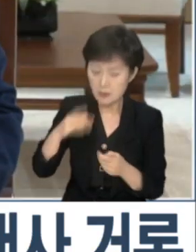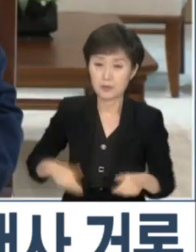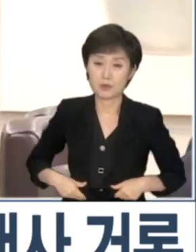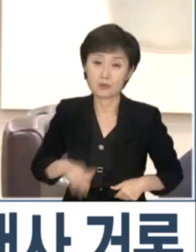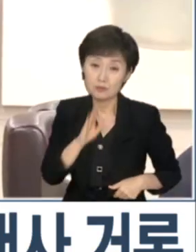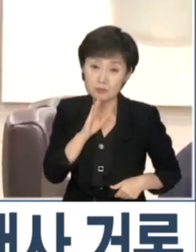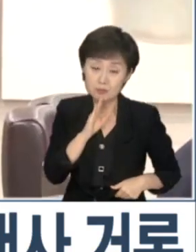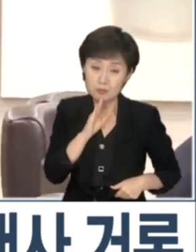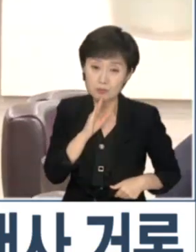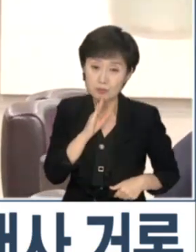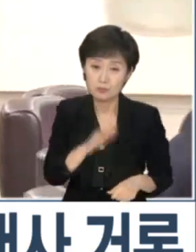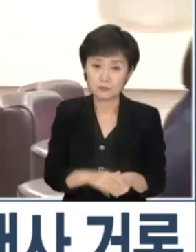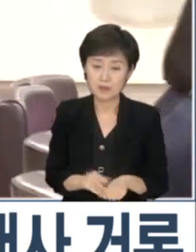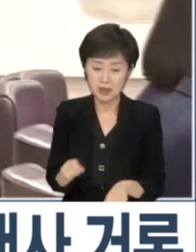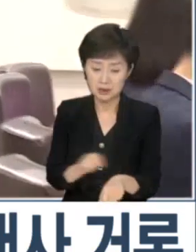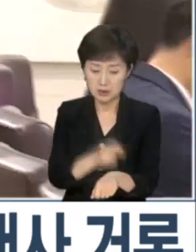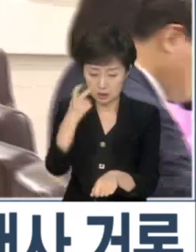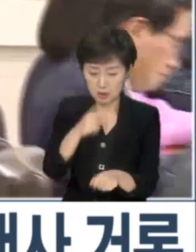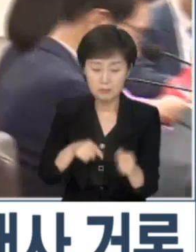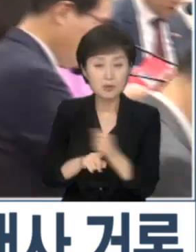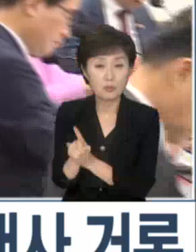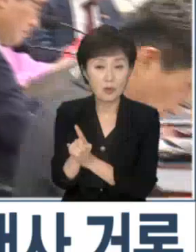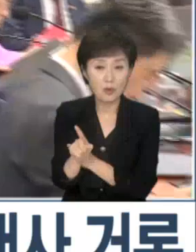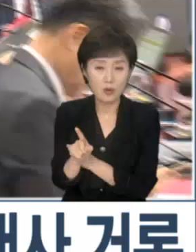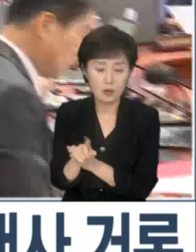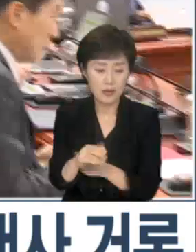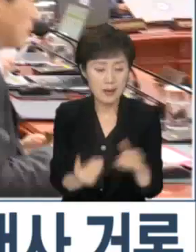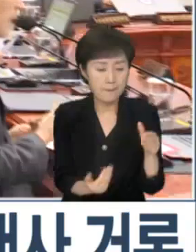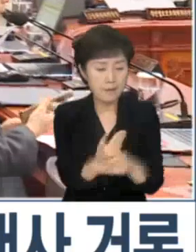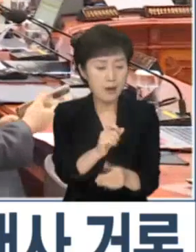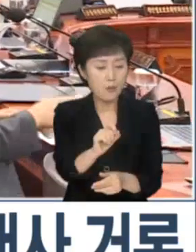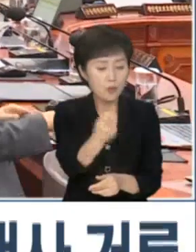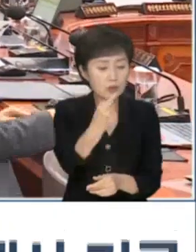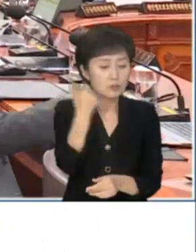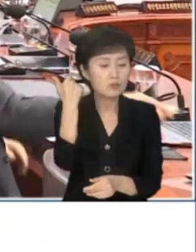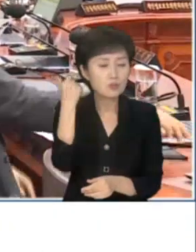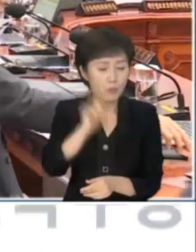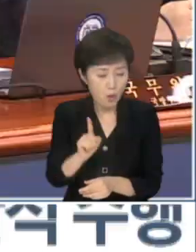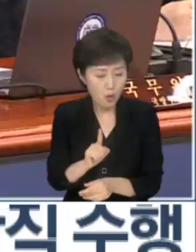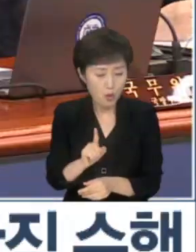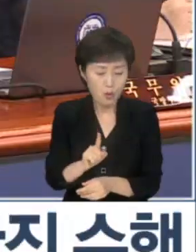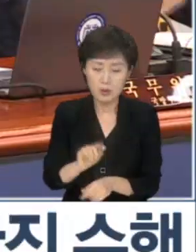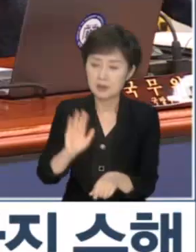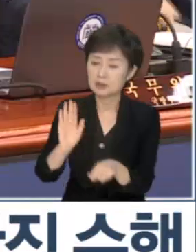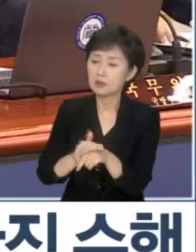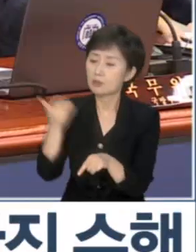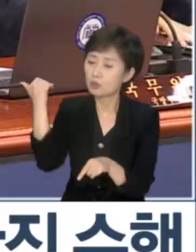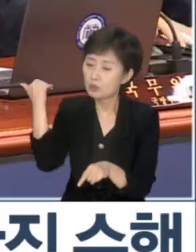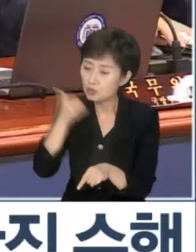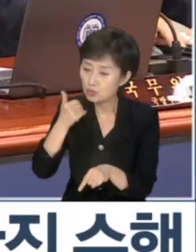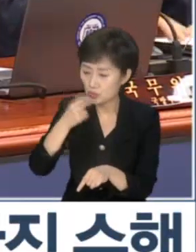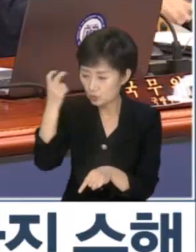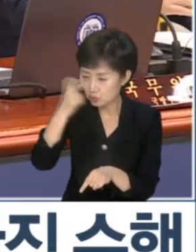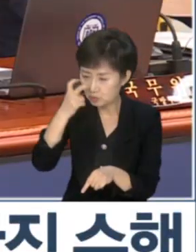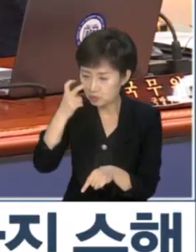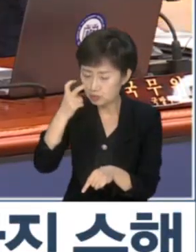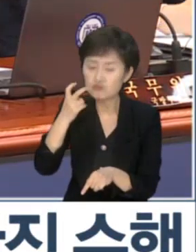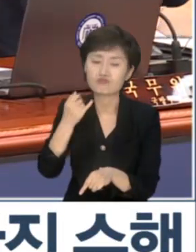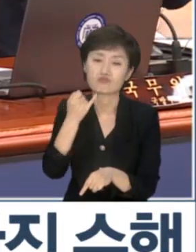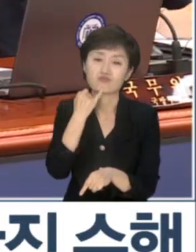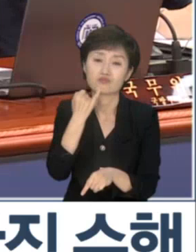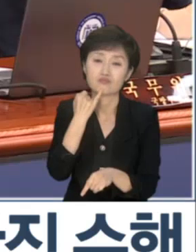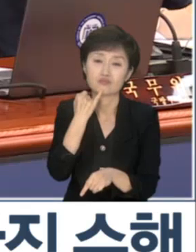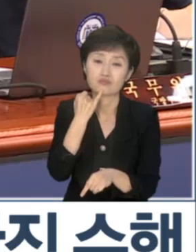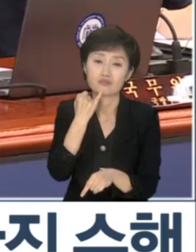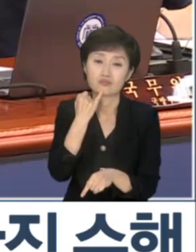그냥 당연히 원인을 찾고 누군가는 책임을 져야 될 법 지워야 될 부분이 있다고 하면 해야 되겠지만 특권도